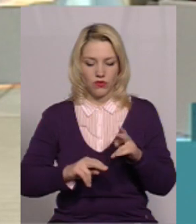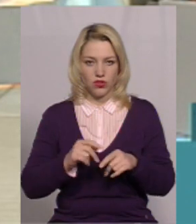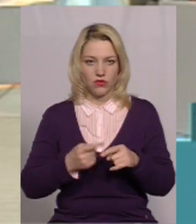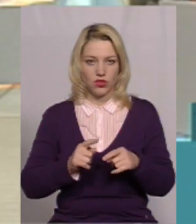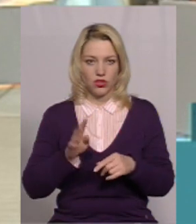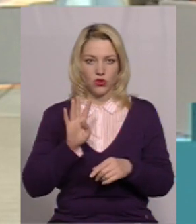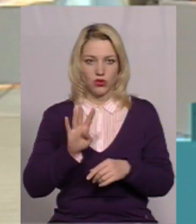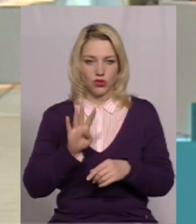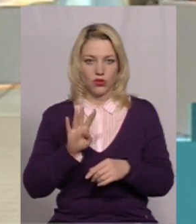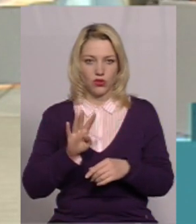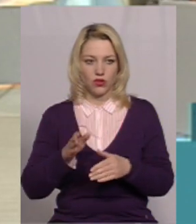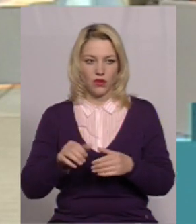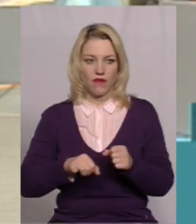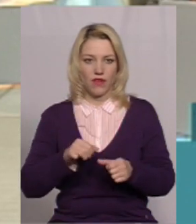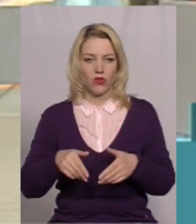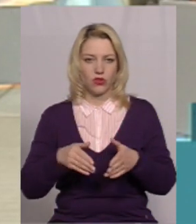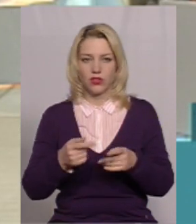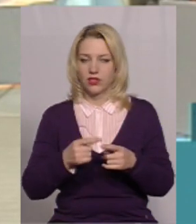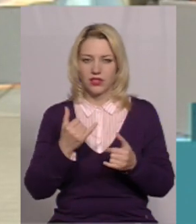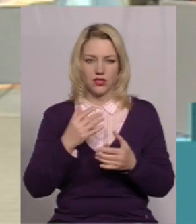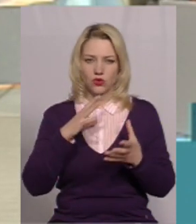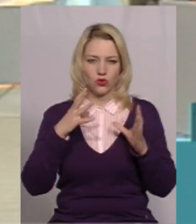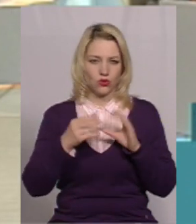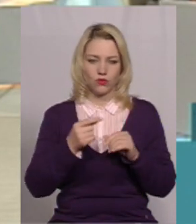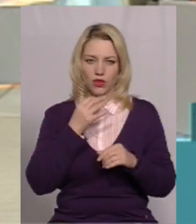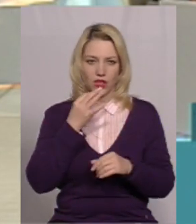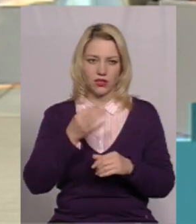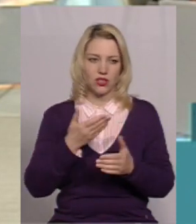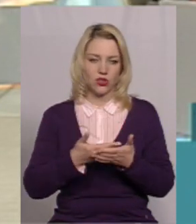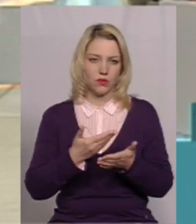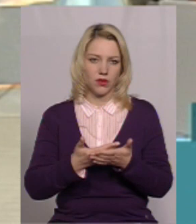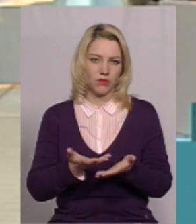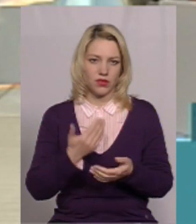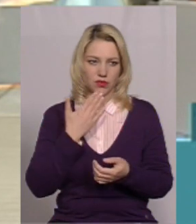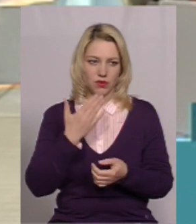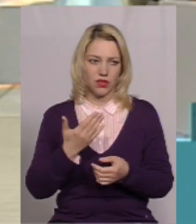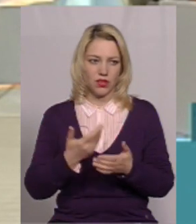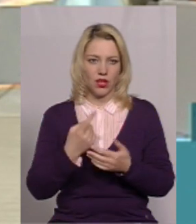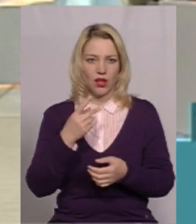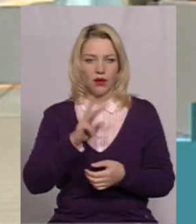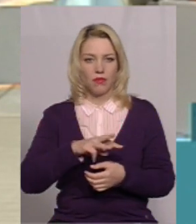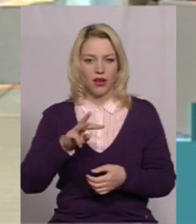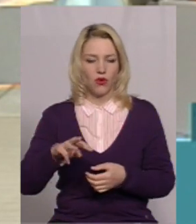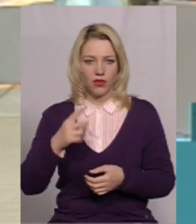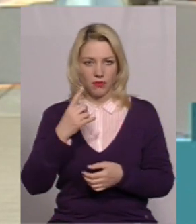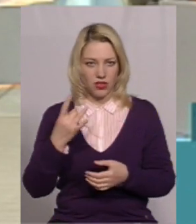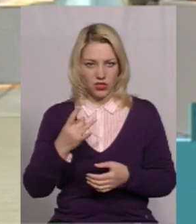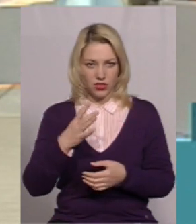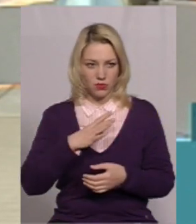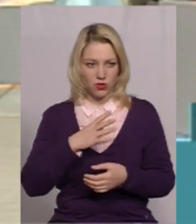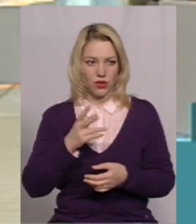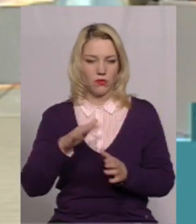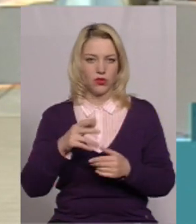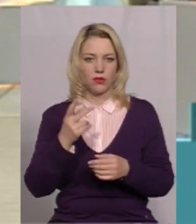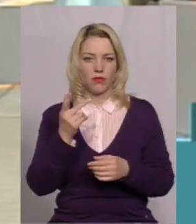4 велодоріжок? Ну, я зараз вам не скажу цієї суми, але… Ну, там був десь біля мільйона перша,